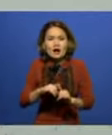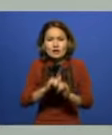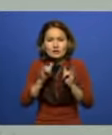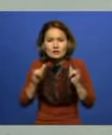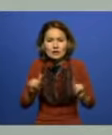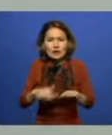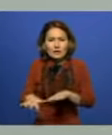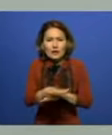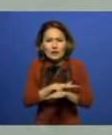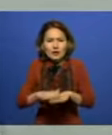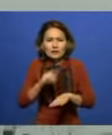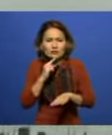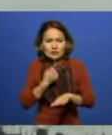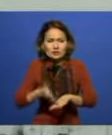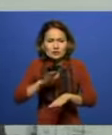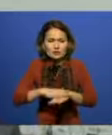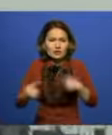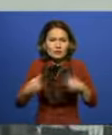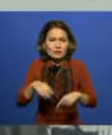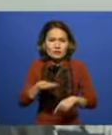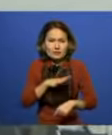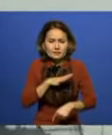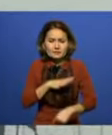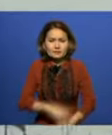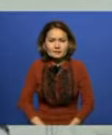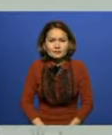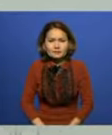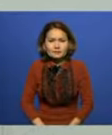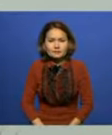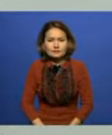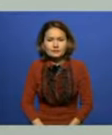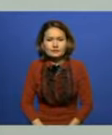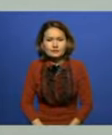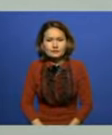ұласқан алмағайып заман әсте тоқтамақ емес. Ернат Қашқынов, Әсет Толыбаев.